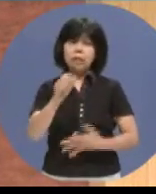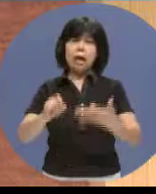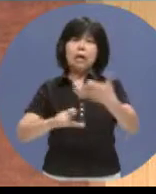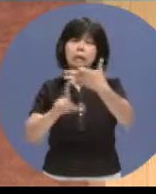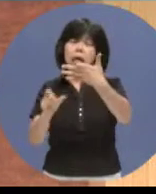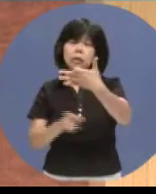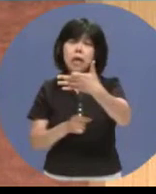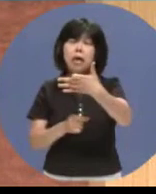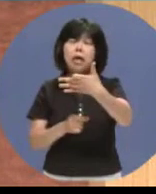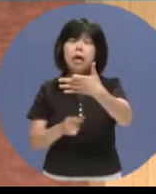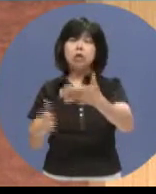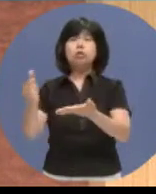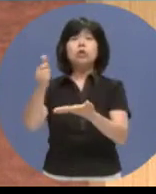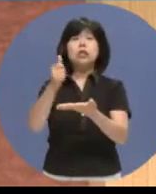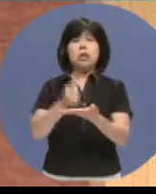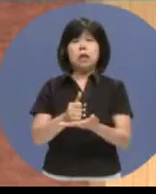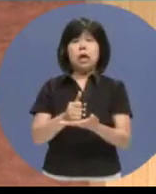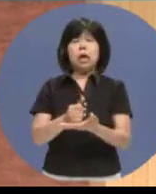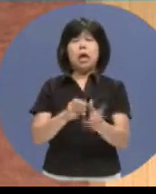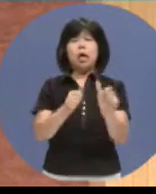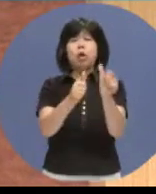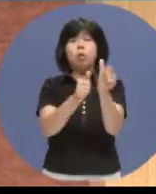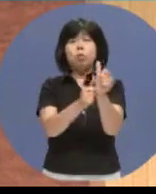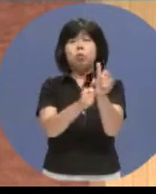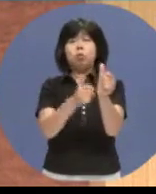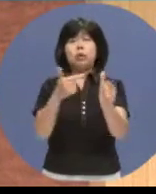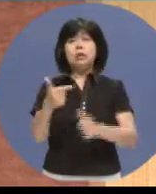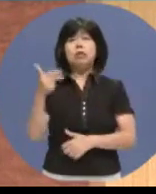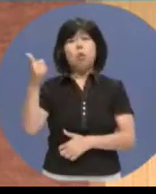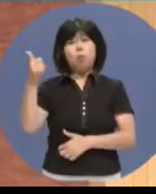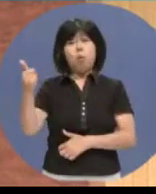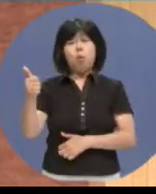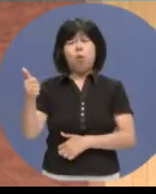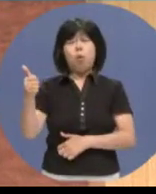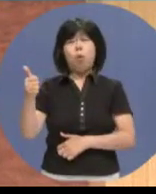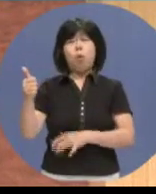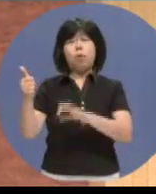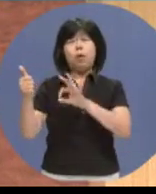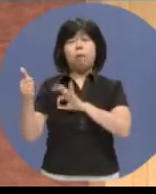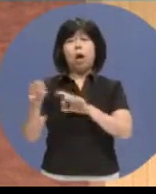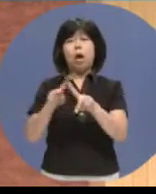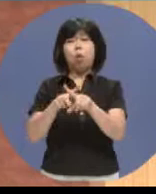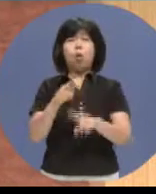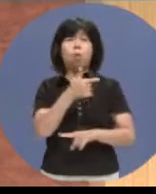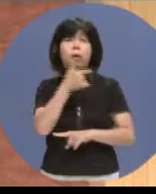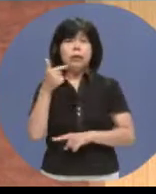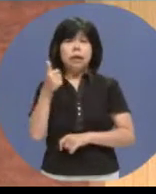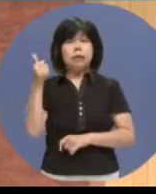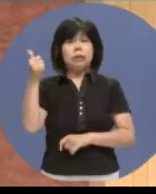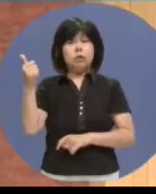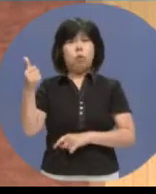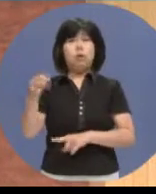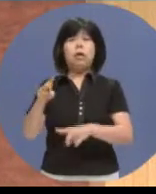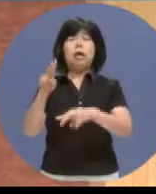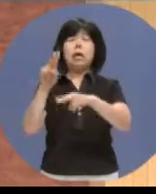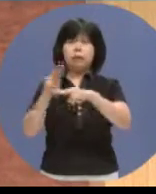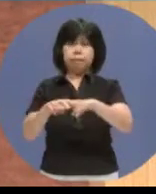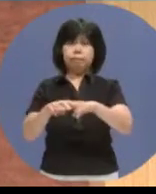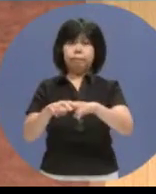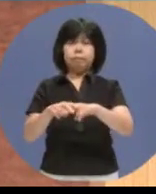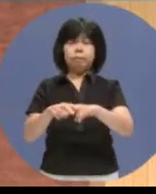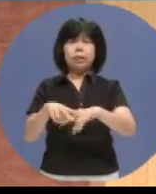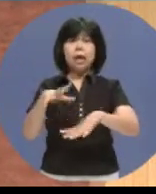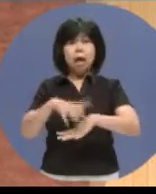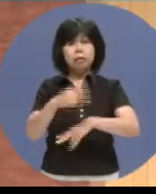8月から新たに就任した小紫副市長も出席し、 就任後初の大きなイベントで